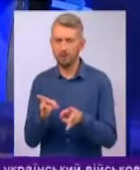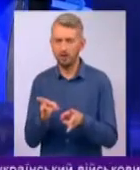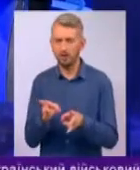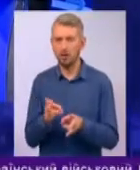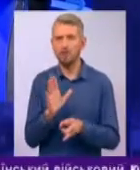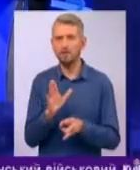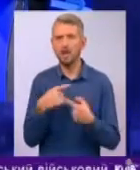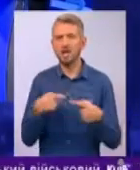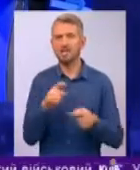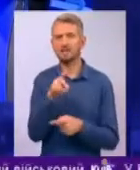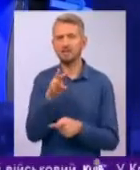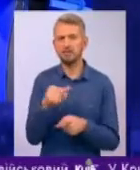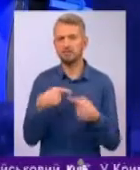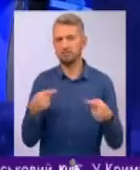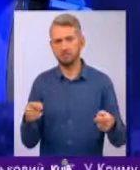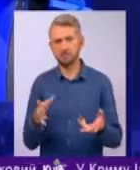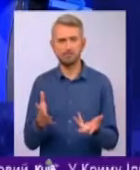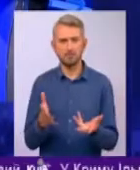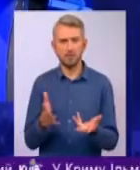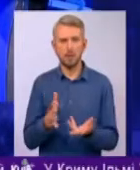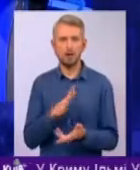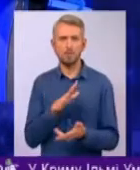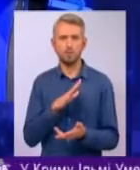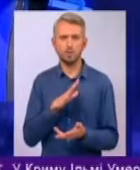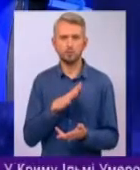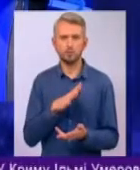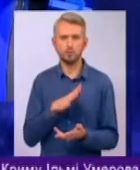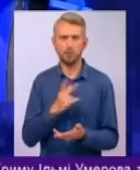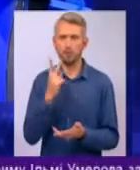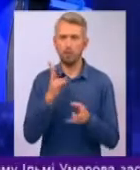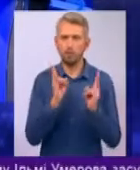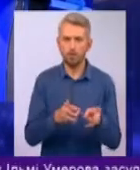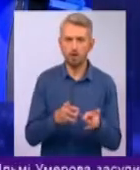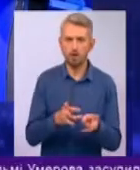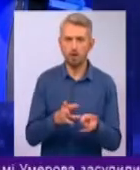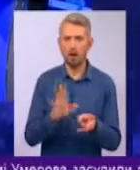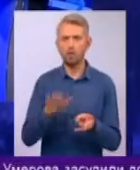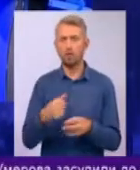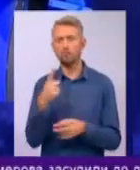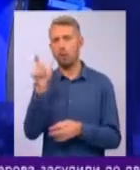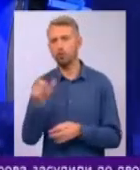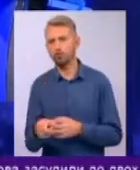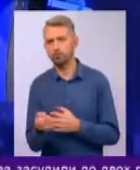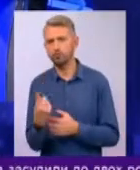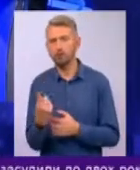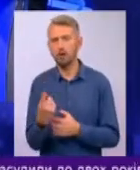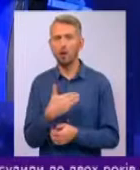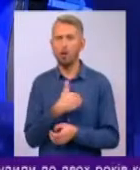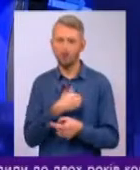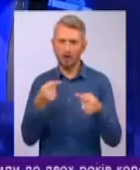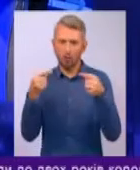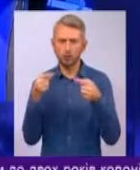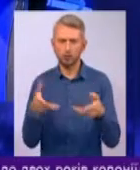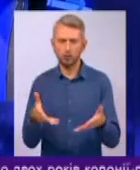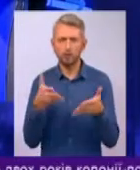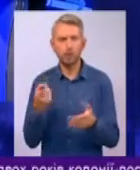в різних ЗМІ вона різниця. Було двоє постраждалих, потім одна особа. Хотілося б конкретизувати і